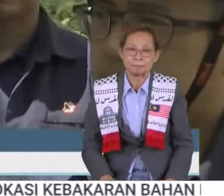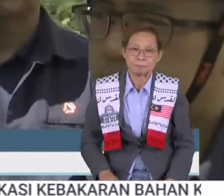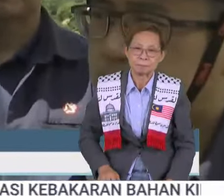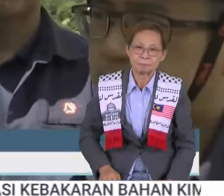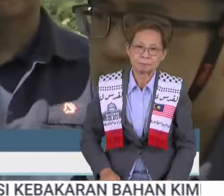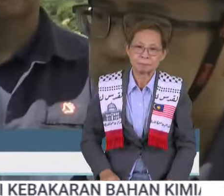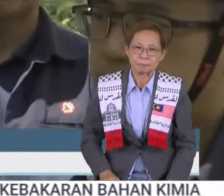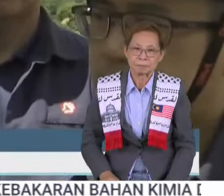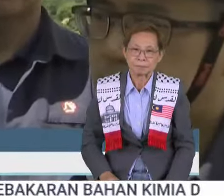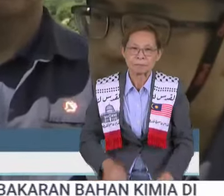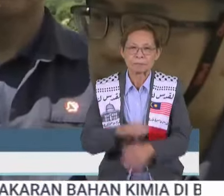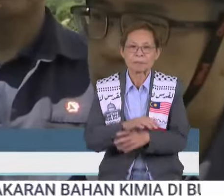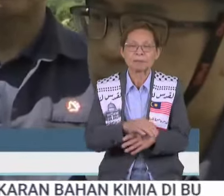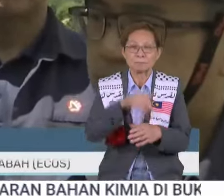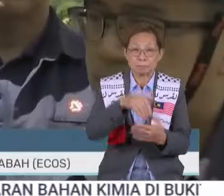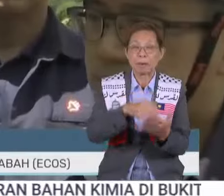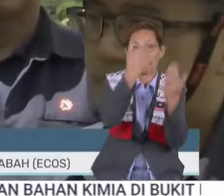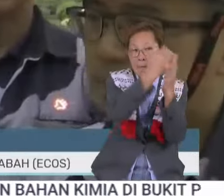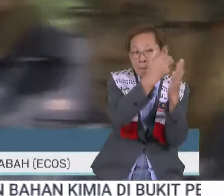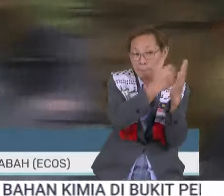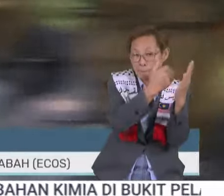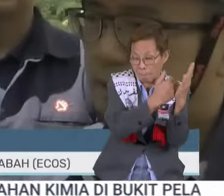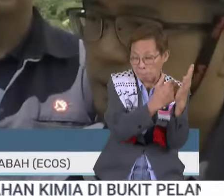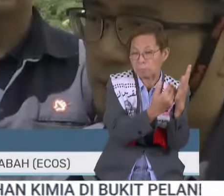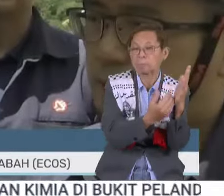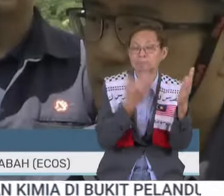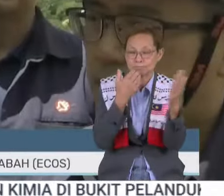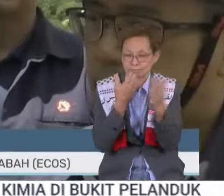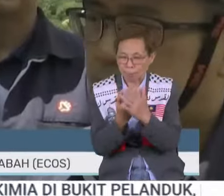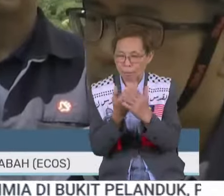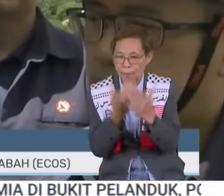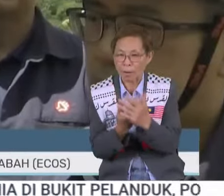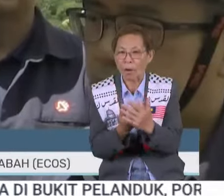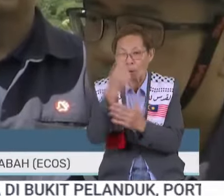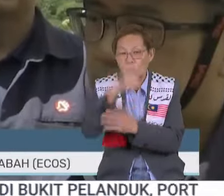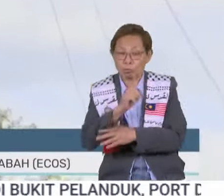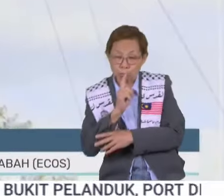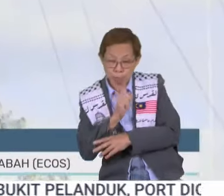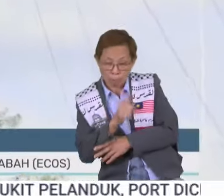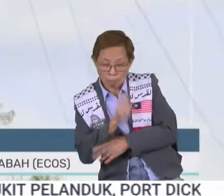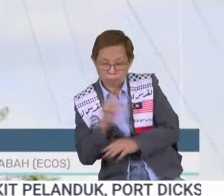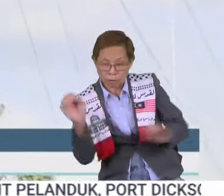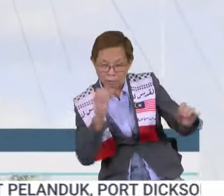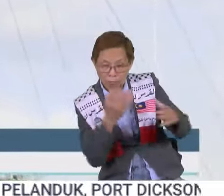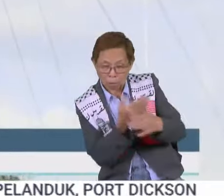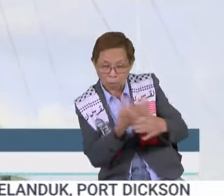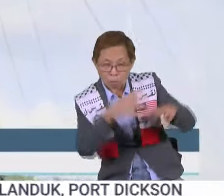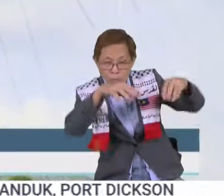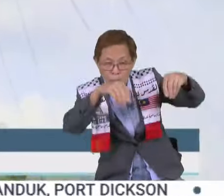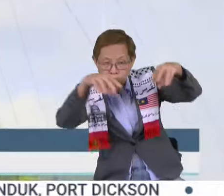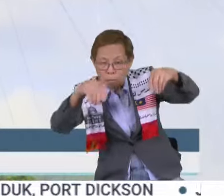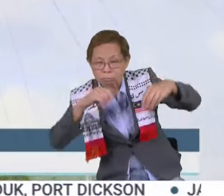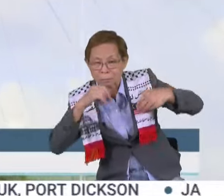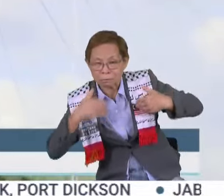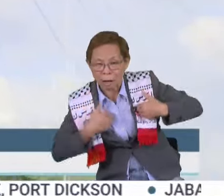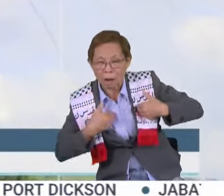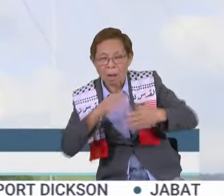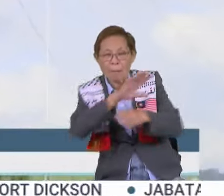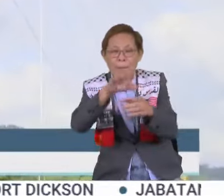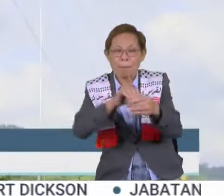Saya juga membuat langkah yang baik untuk memastikan tiada gangguan elektrik yang melibatkan power